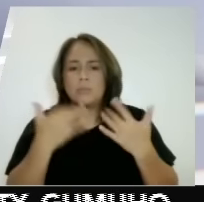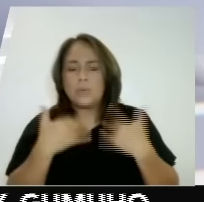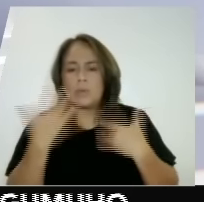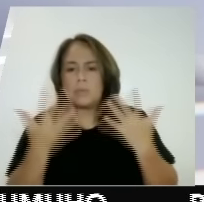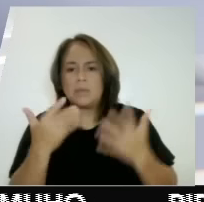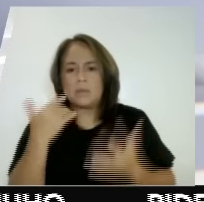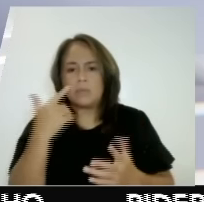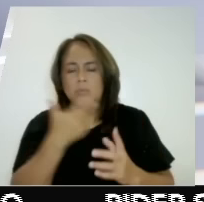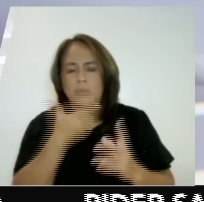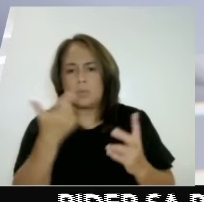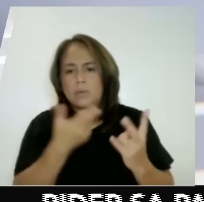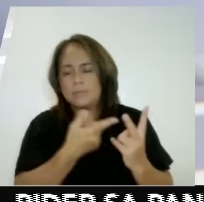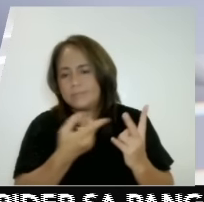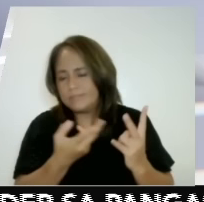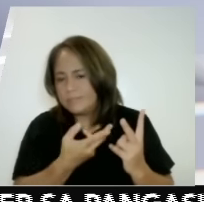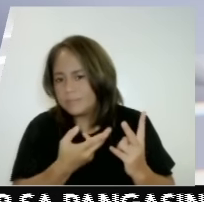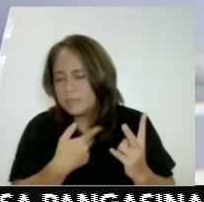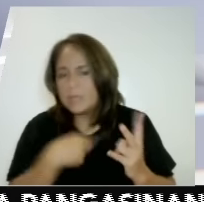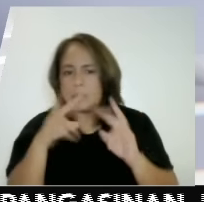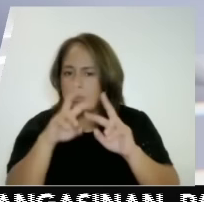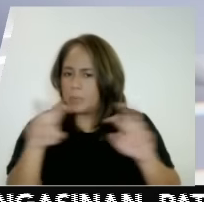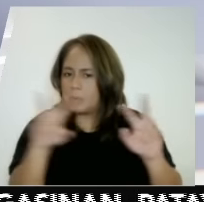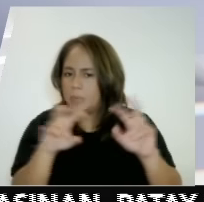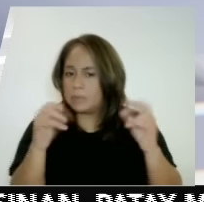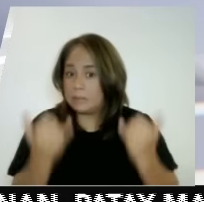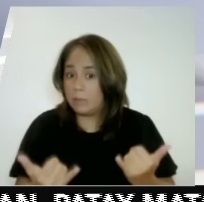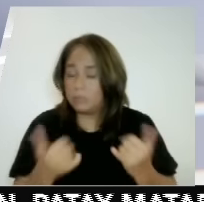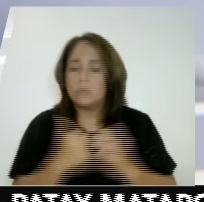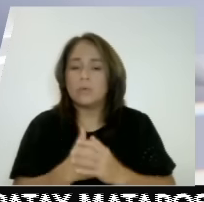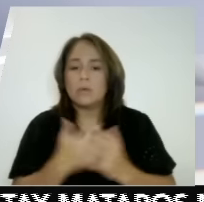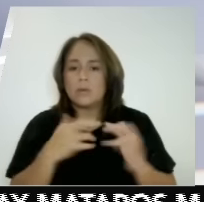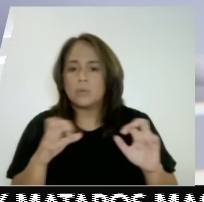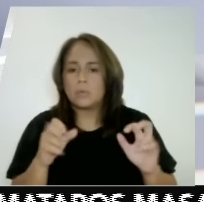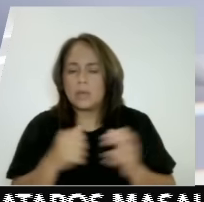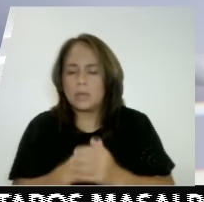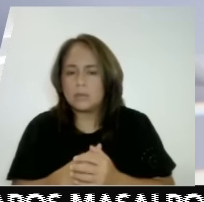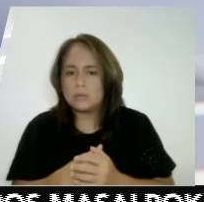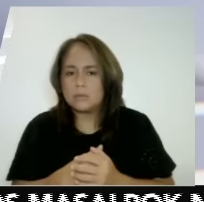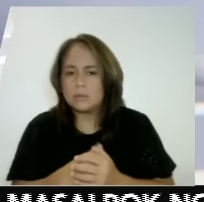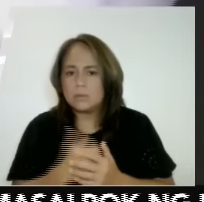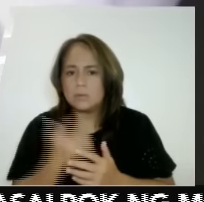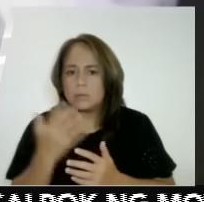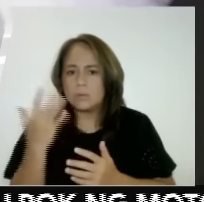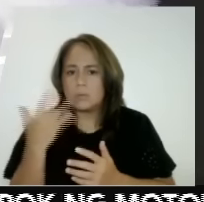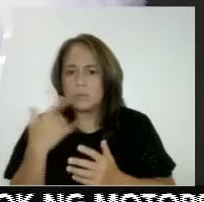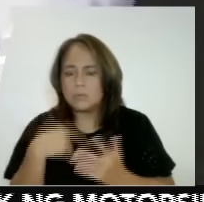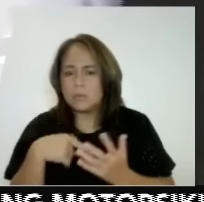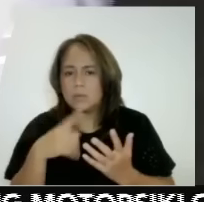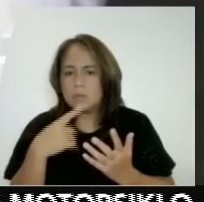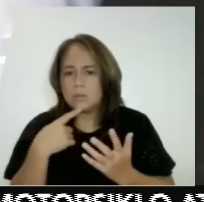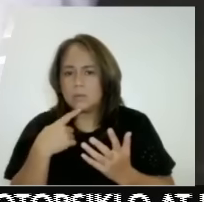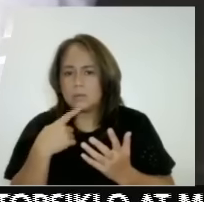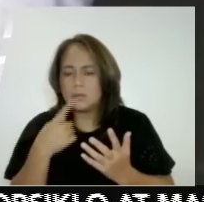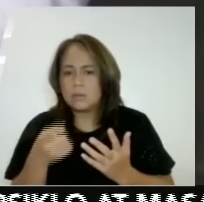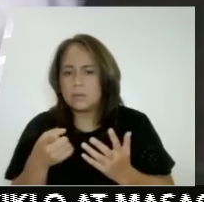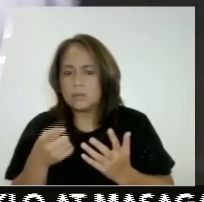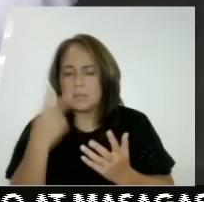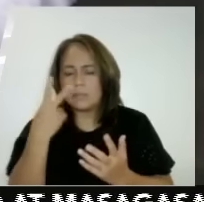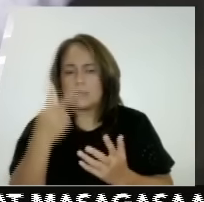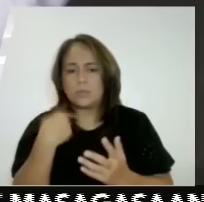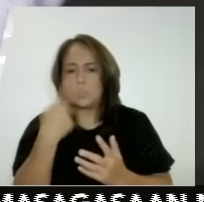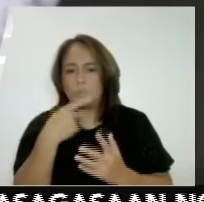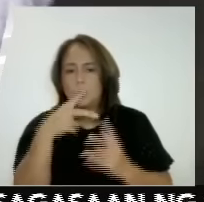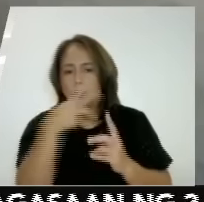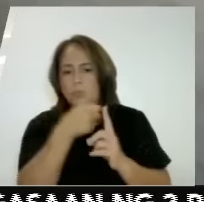di investigasyon nga rod tap no tikasta kat maikante tayo skitar gito eh. Para sa GMA Regional TV 1